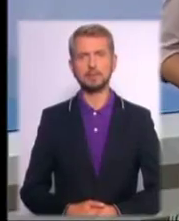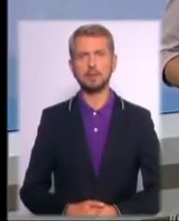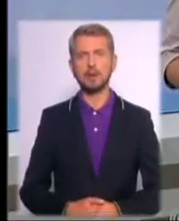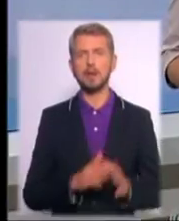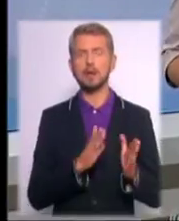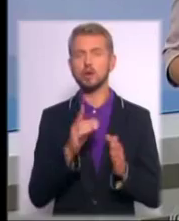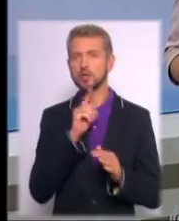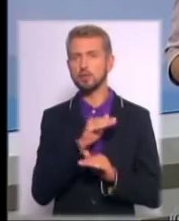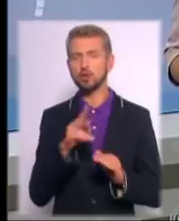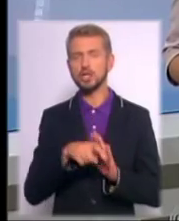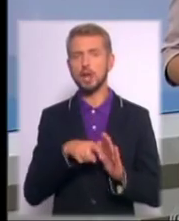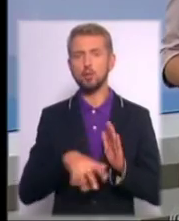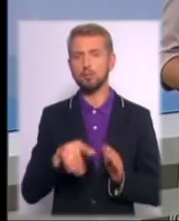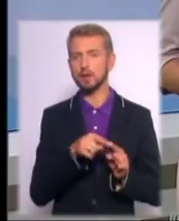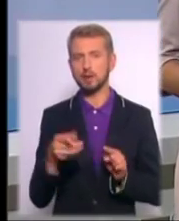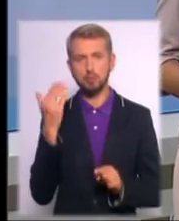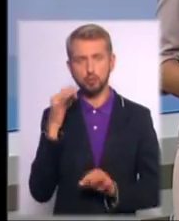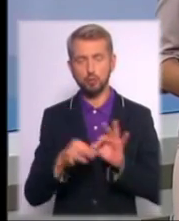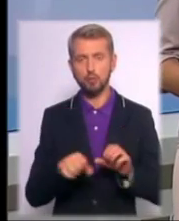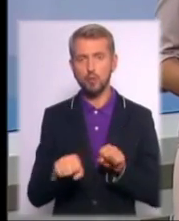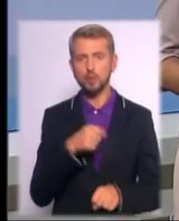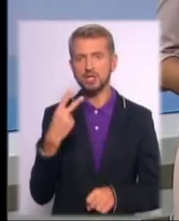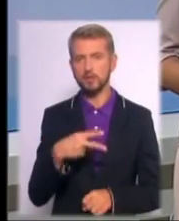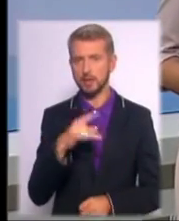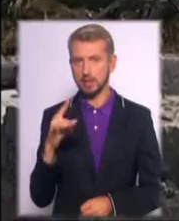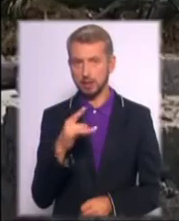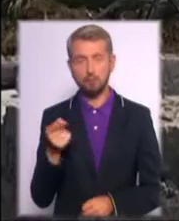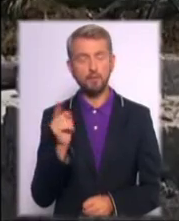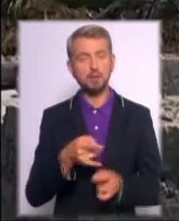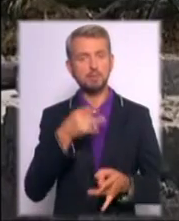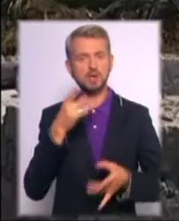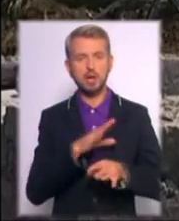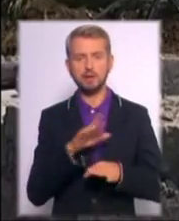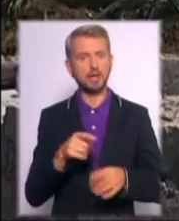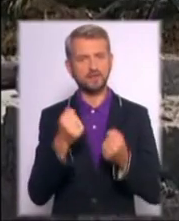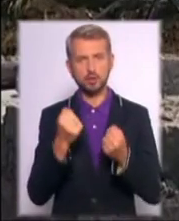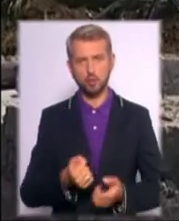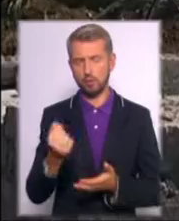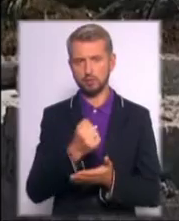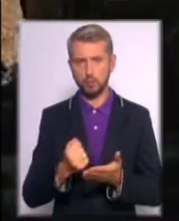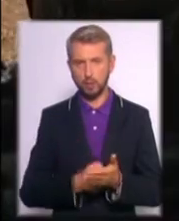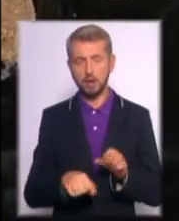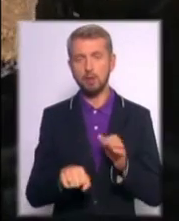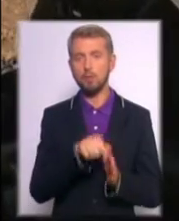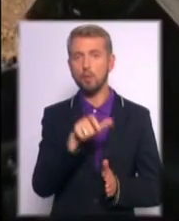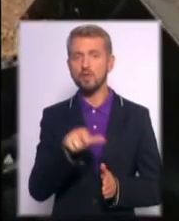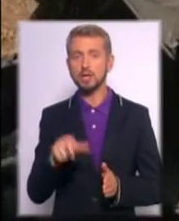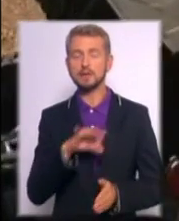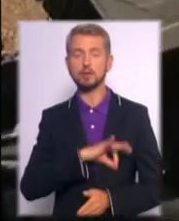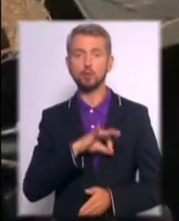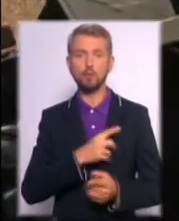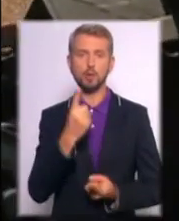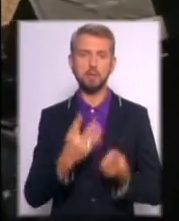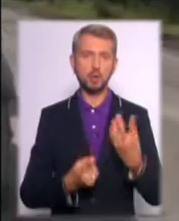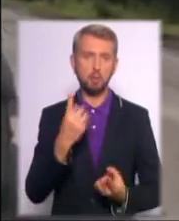Режим тиші на Донбасі за минулу добу порушили 20 разів. Утім, стріляли не з важкого озброєння. Бойовики застосовують